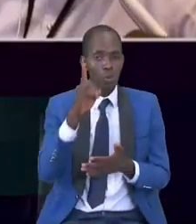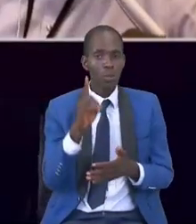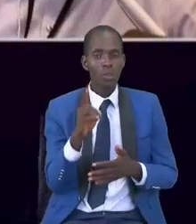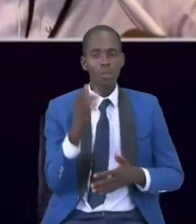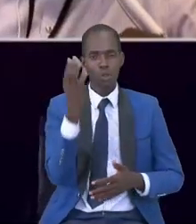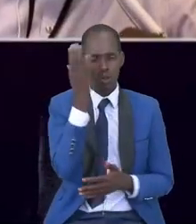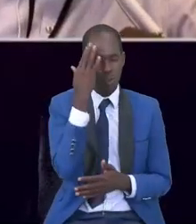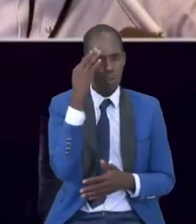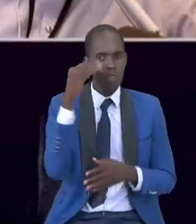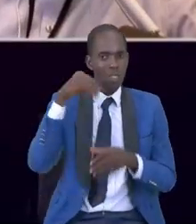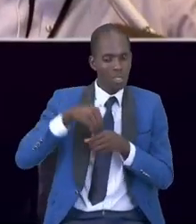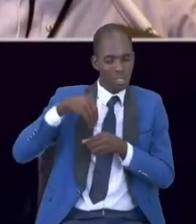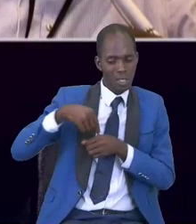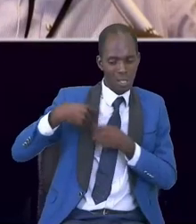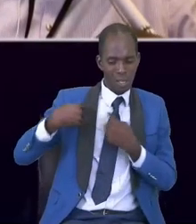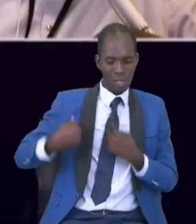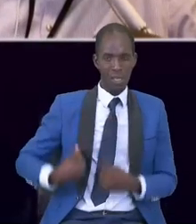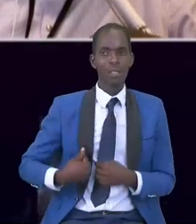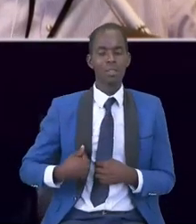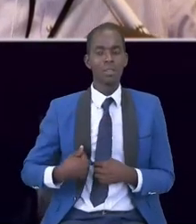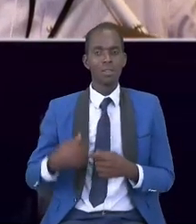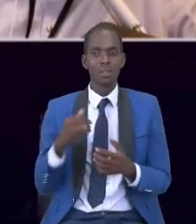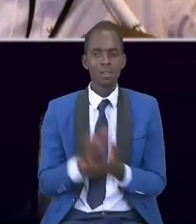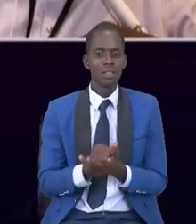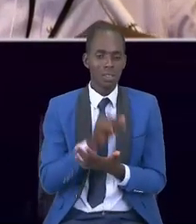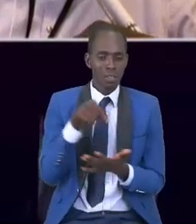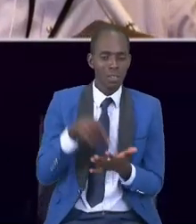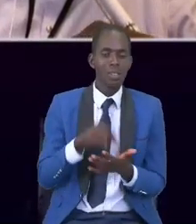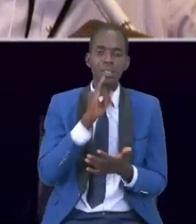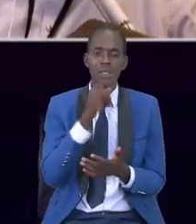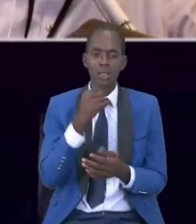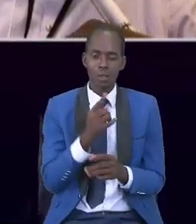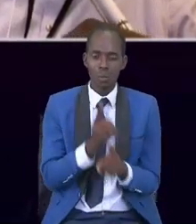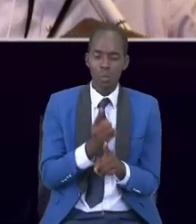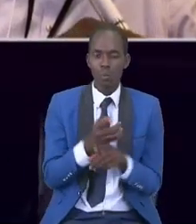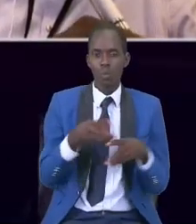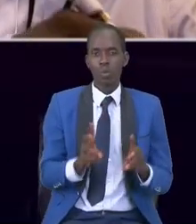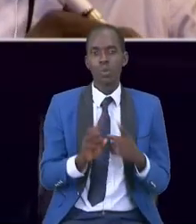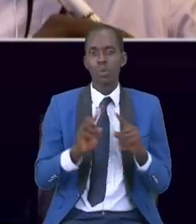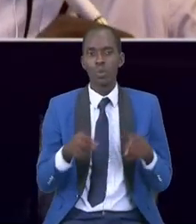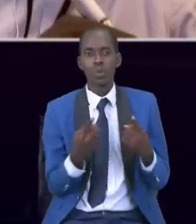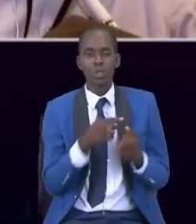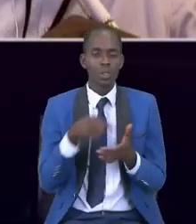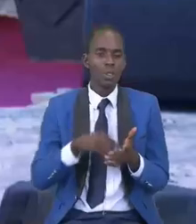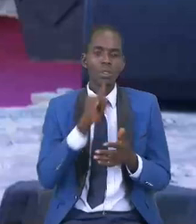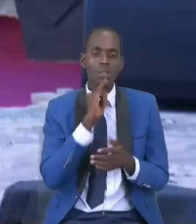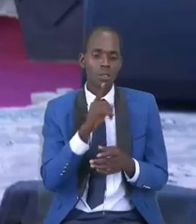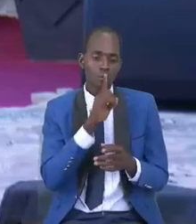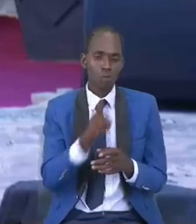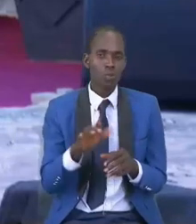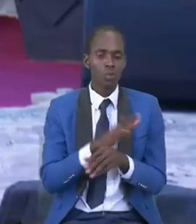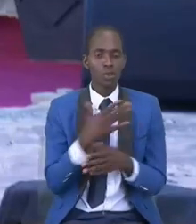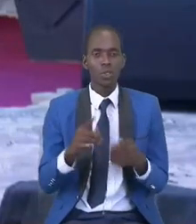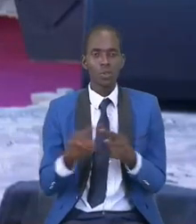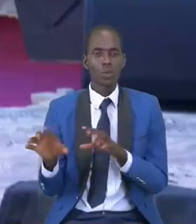quelqu'un sait dans le cœur de son cœur que c'est le chemin à suivre, que c'est la